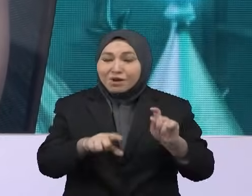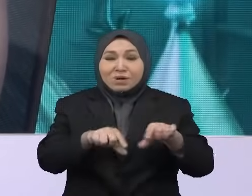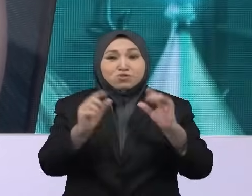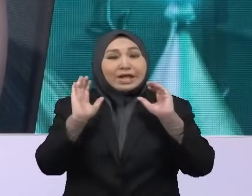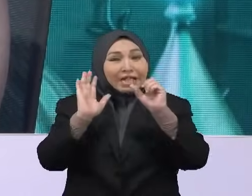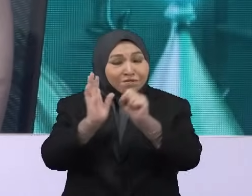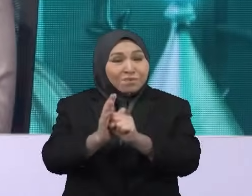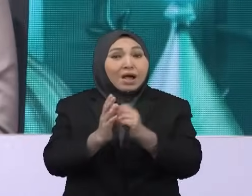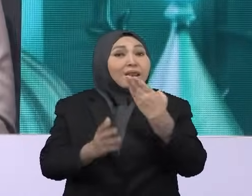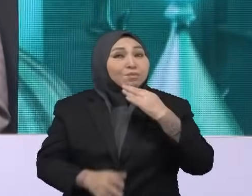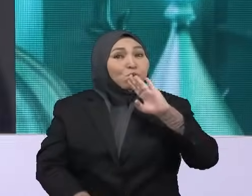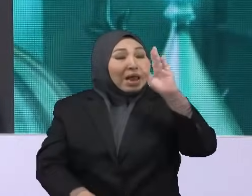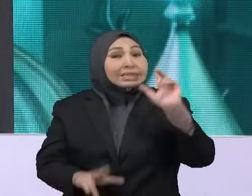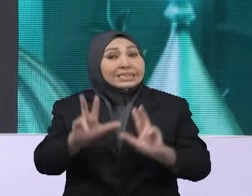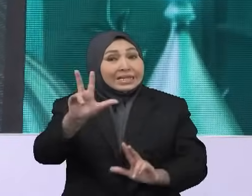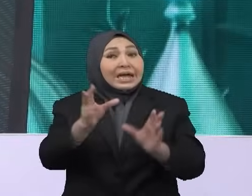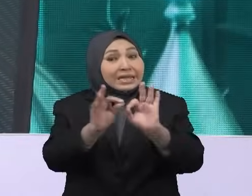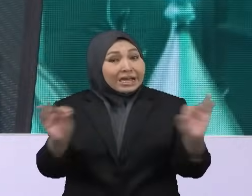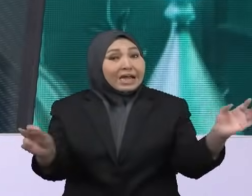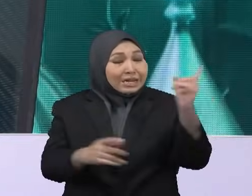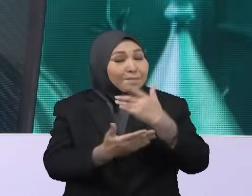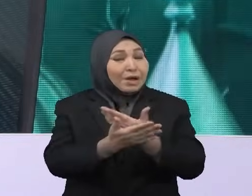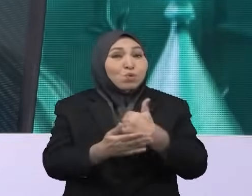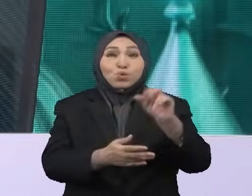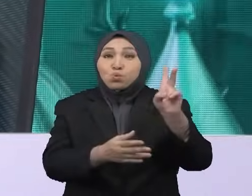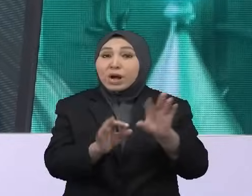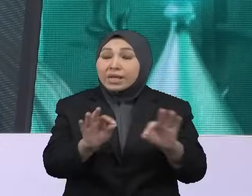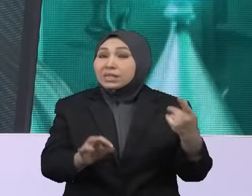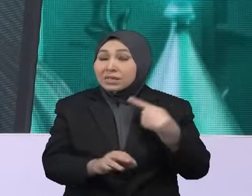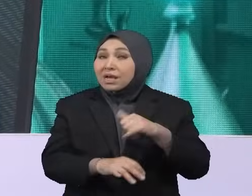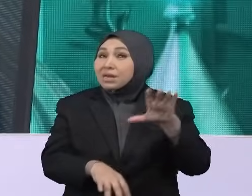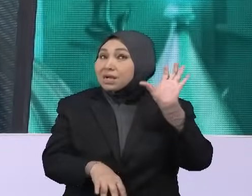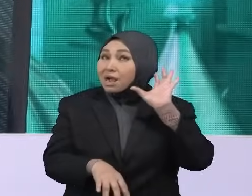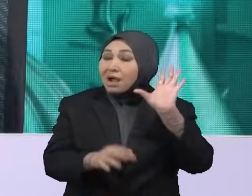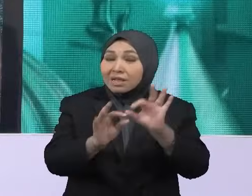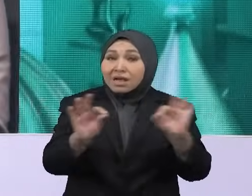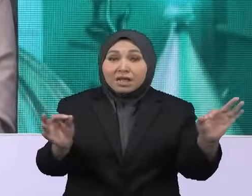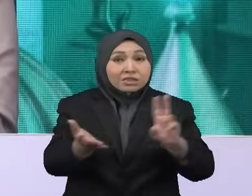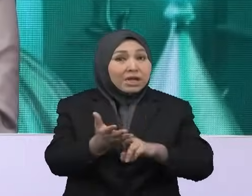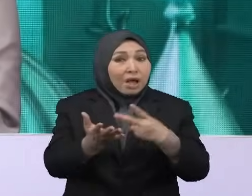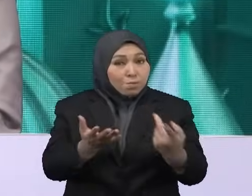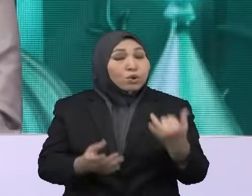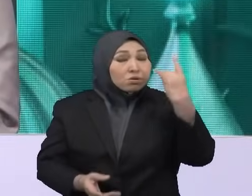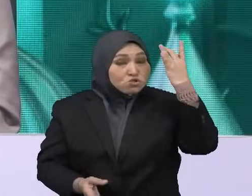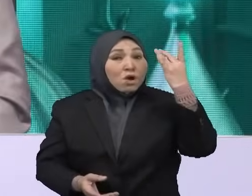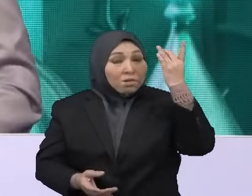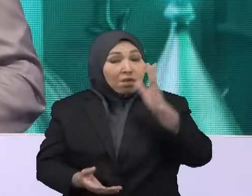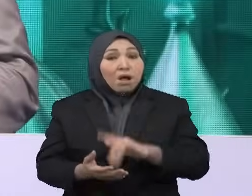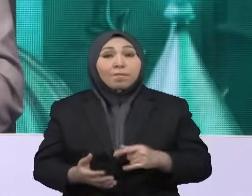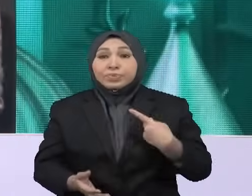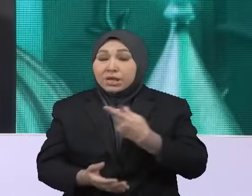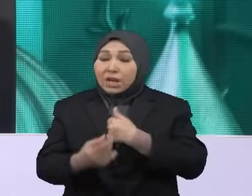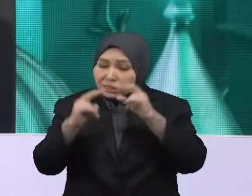Infak. Alhamdulillah, 3 ayat hari ini, baru 2 ayat kita dah dengar bacaan dan juga tadabburnya insya-Allah. Baik, kita nak